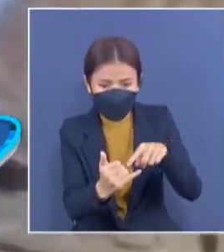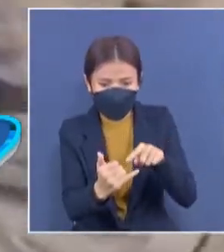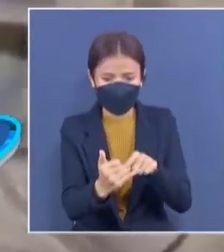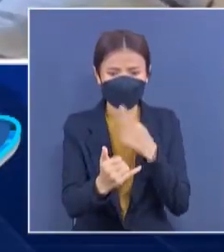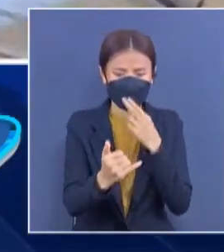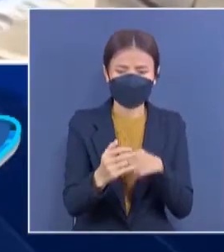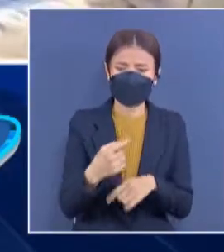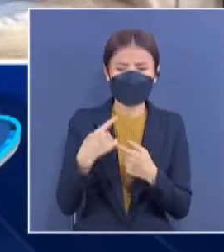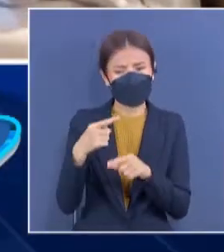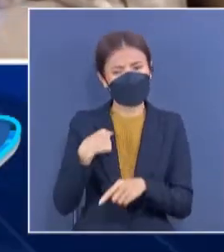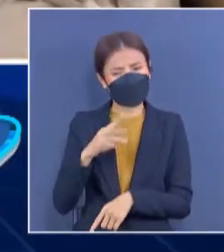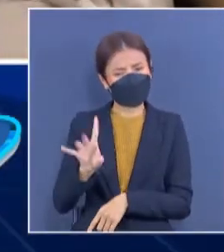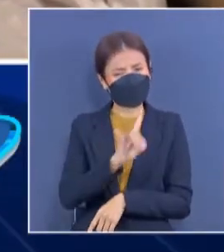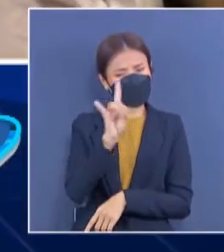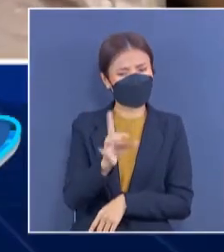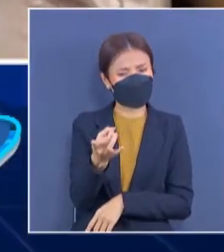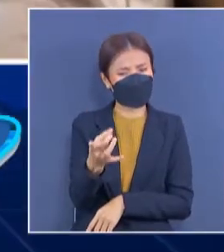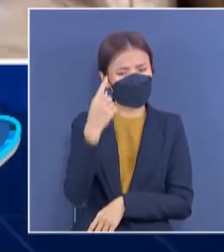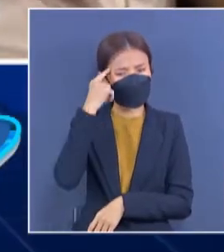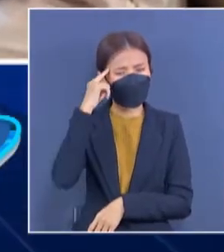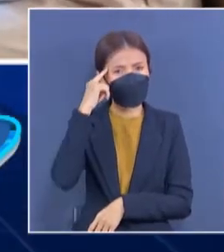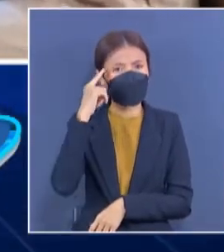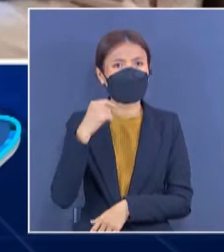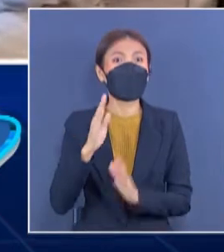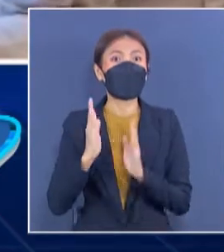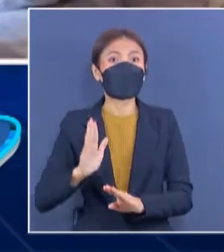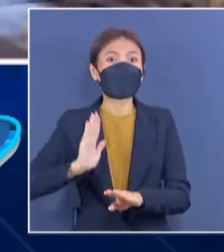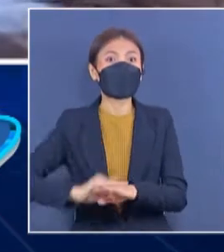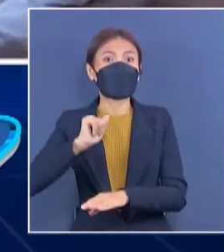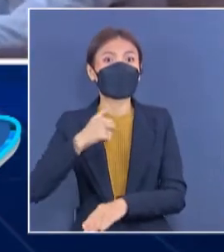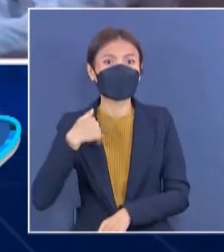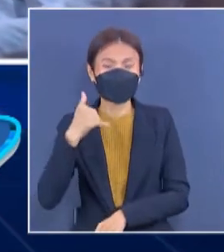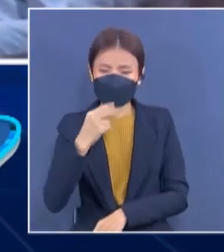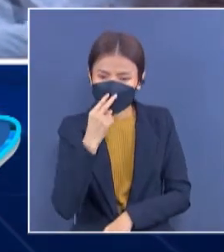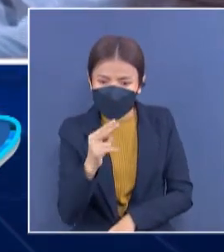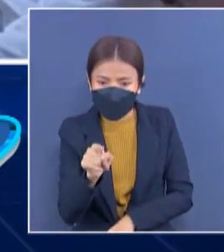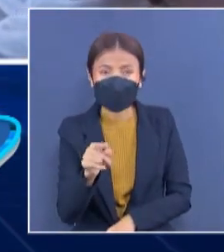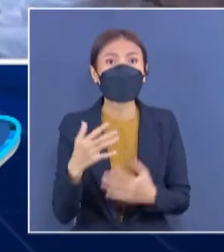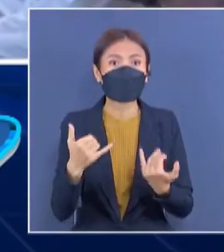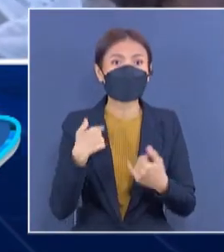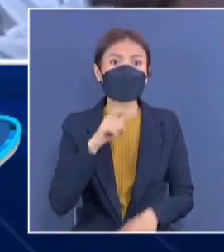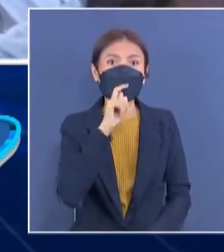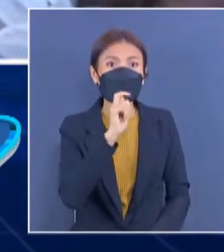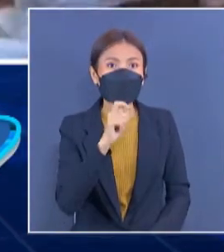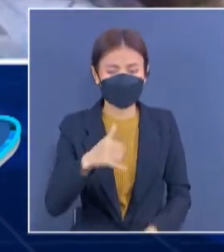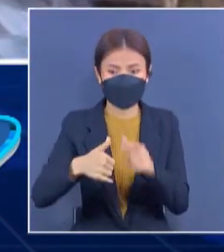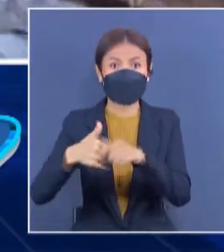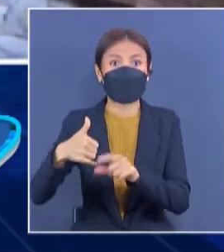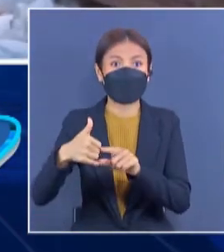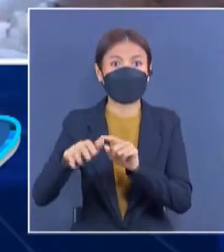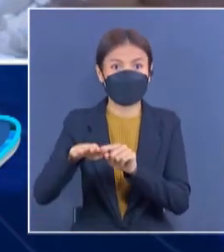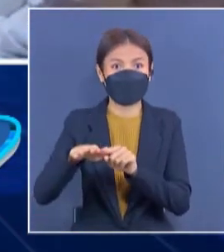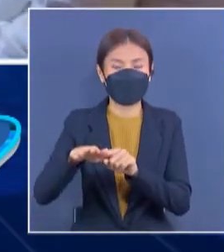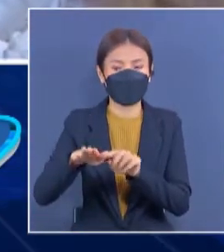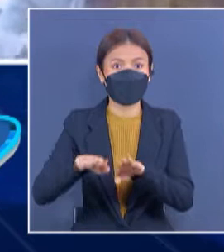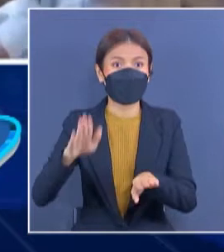ต้องให้ผู้เชี่ยวชาญเข้ามาตรวจสอบอีกครั้งนะคะทีนี้ผู้สื่อข่าวของเราค่ะก็ไปพูดคุยไปสัมภาษณ์หลังจากที่น้องเขารักษาตัวแล้วเนี่ย